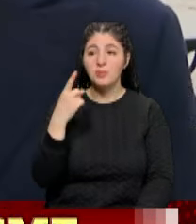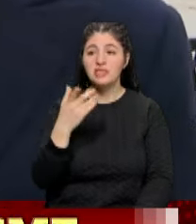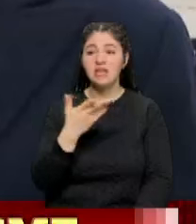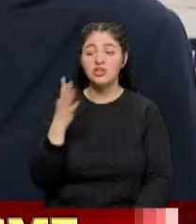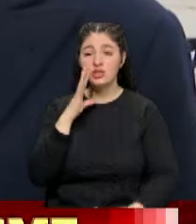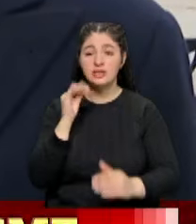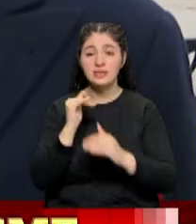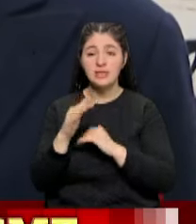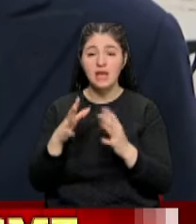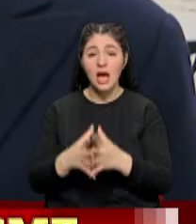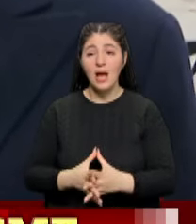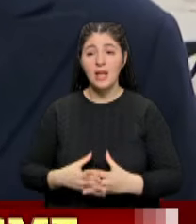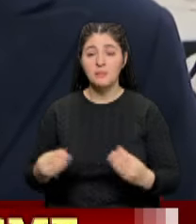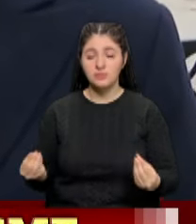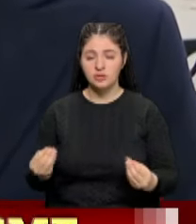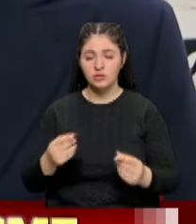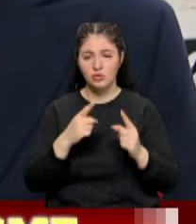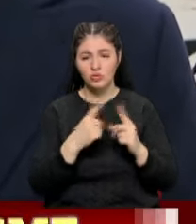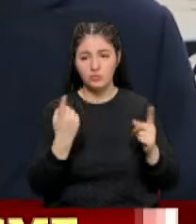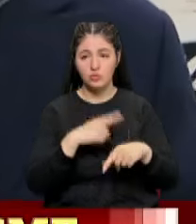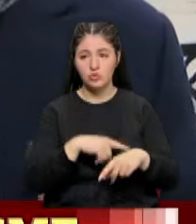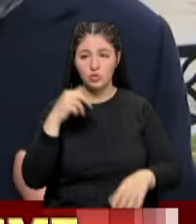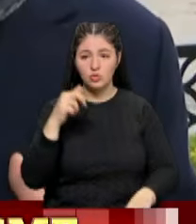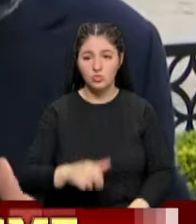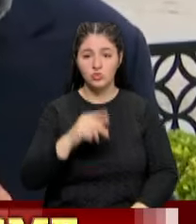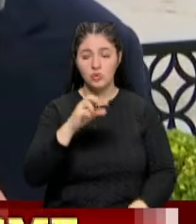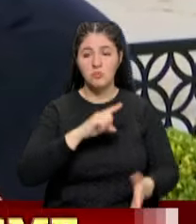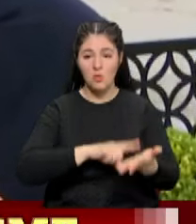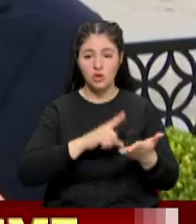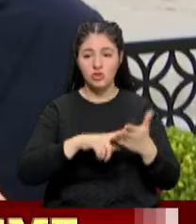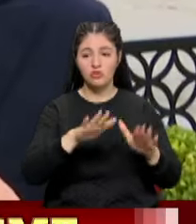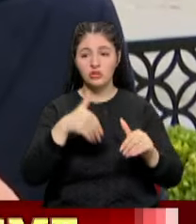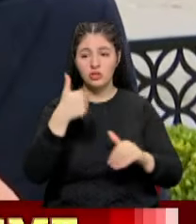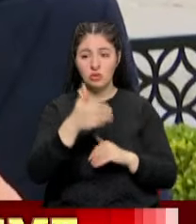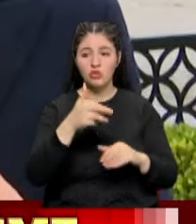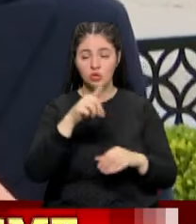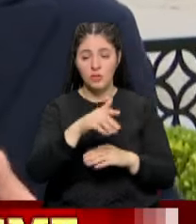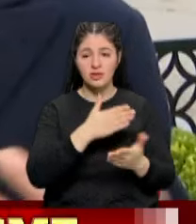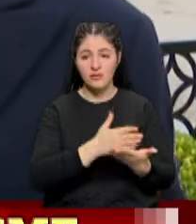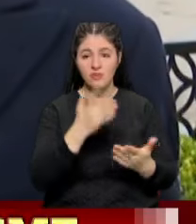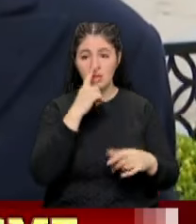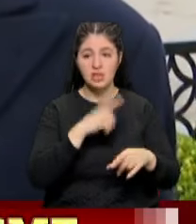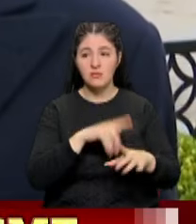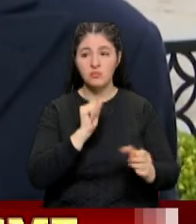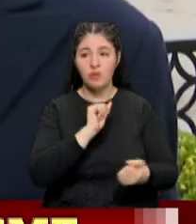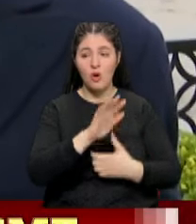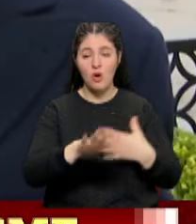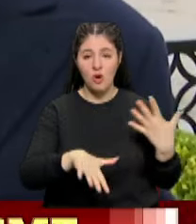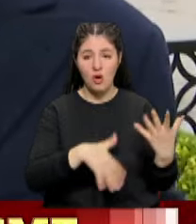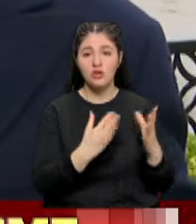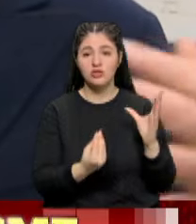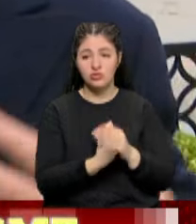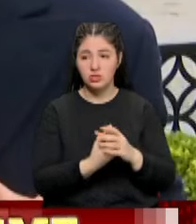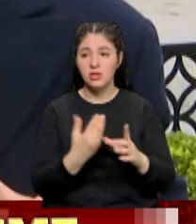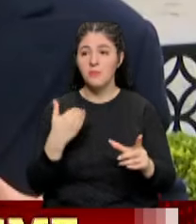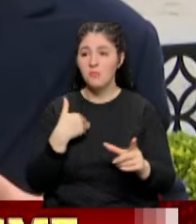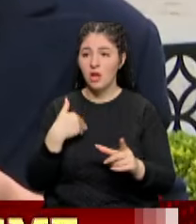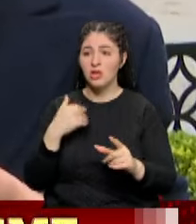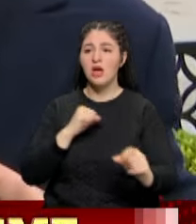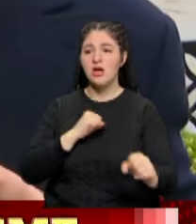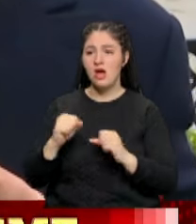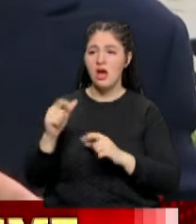binlerce insanımızı yitirmiş. Uzun da bir süre yürüdünüz o protokol töreninden sonra ki inanılmaz yani, bir arbede de yani evet, çıktı. Bana